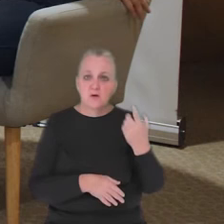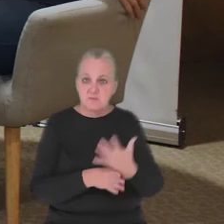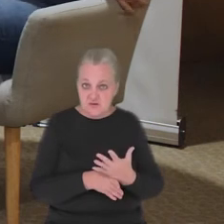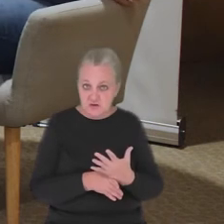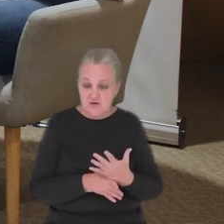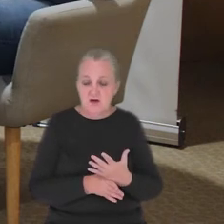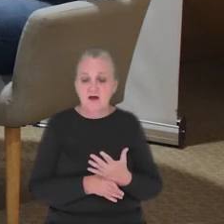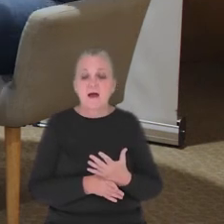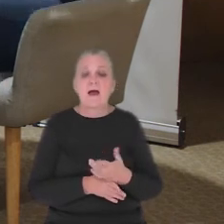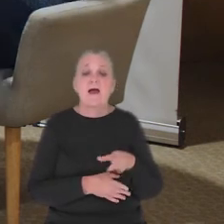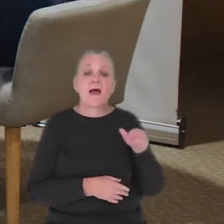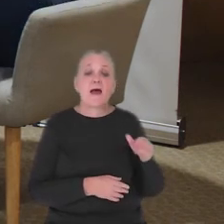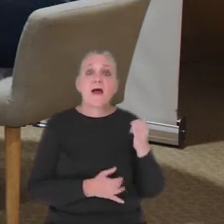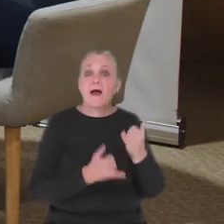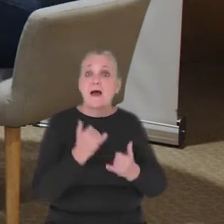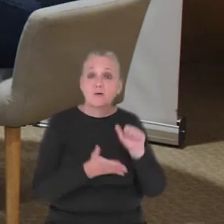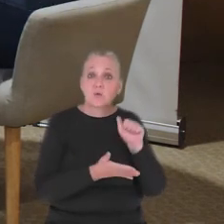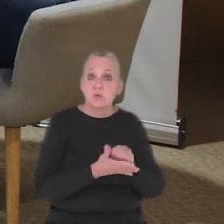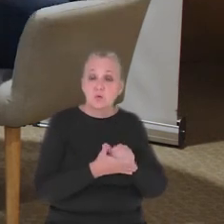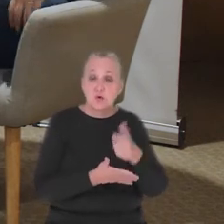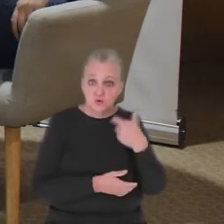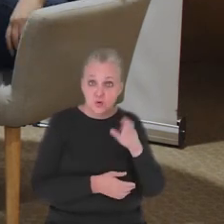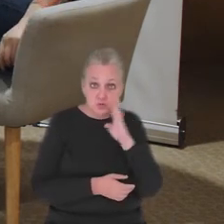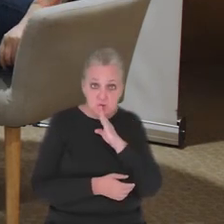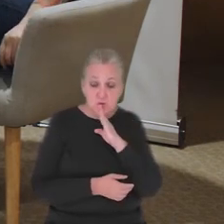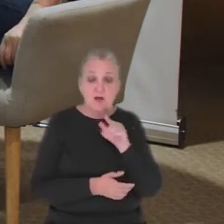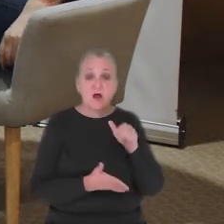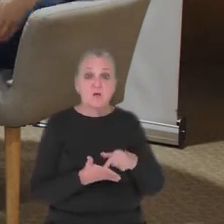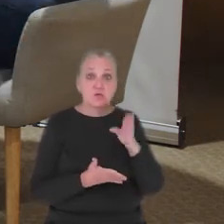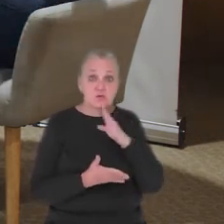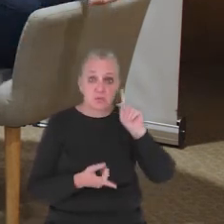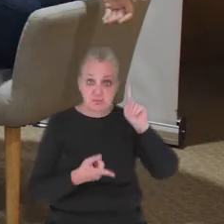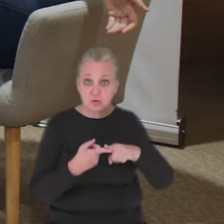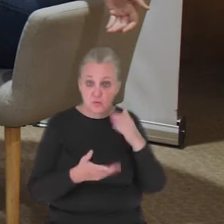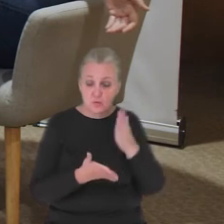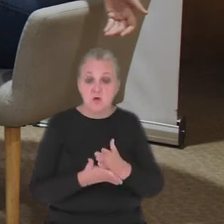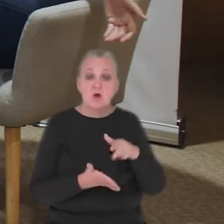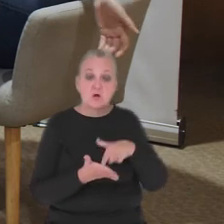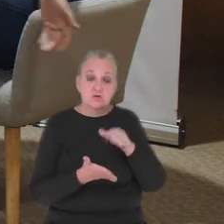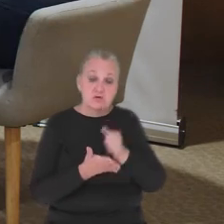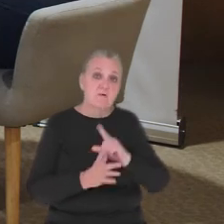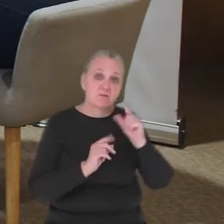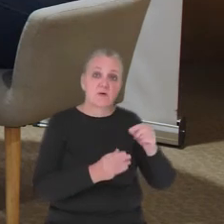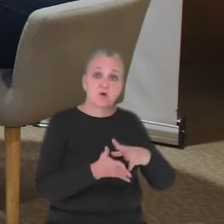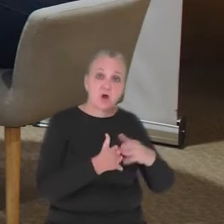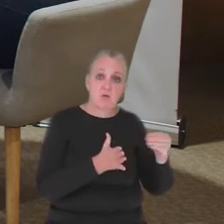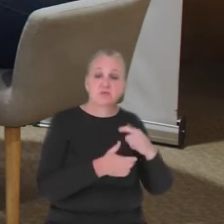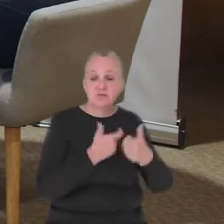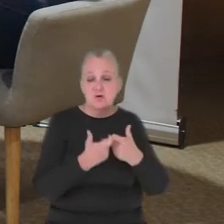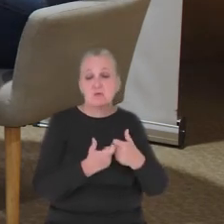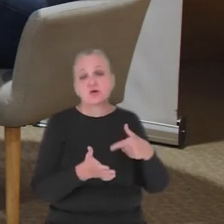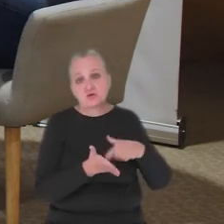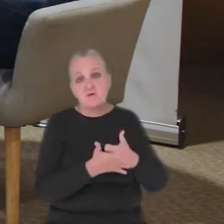50 zł, a jak mu się i drukował 100 egzemplarzy, jak mu się skończyły te egzemplarze, to szedł sobie znowu do tego ksero i mówił poproszę znowu 100